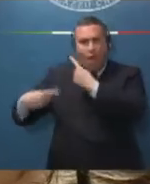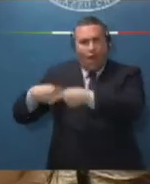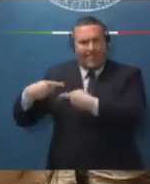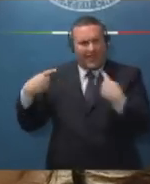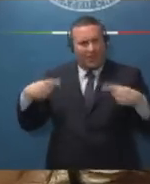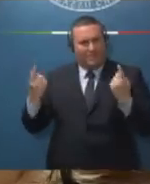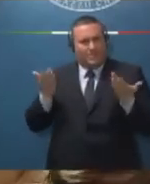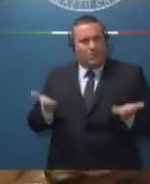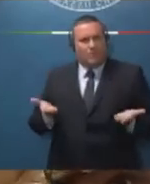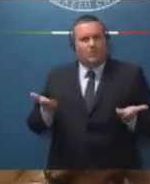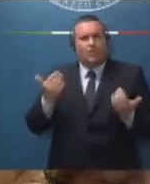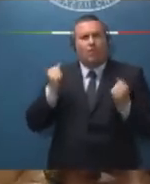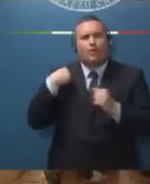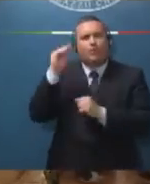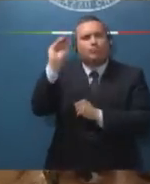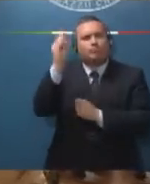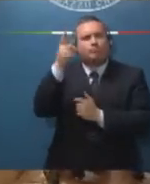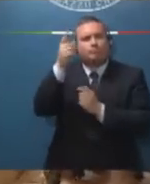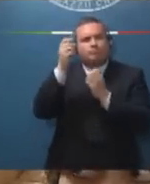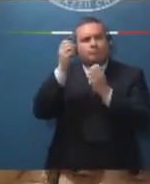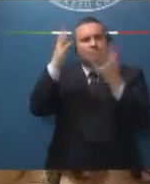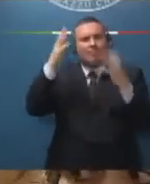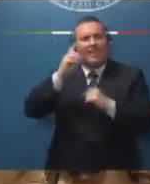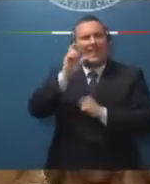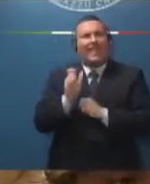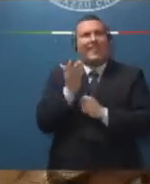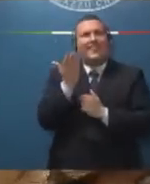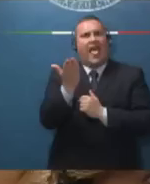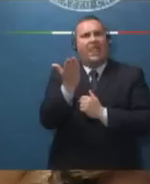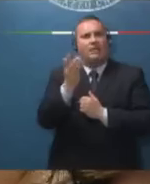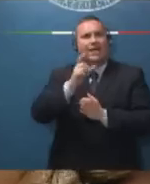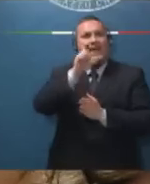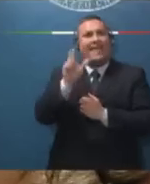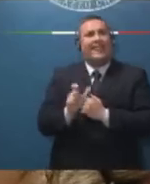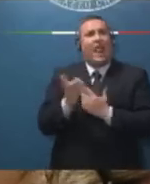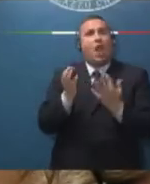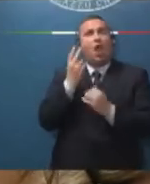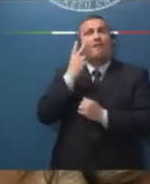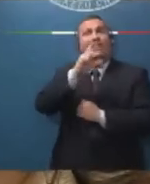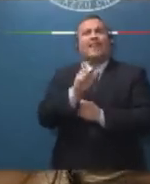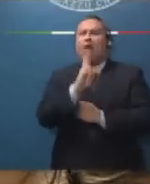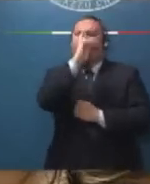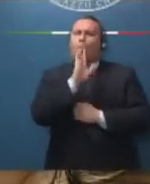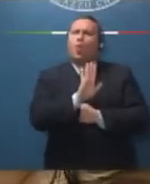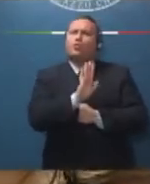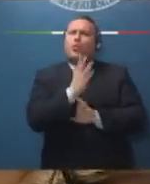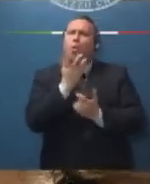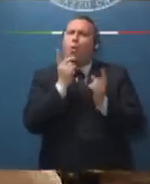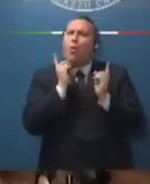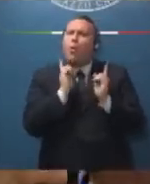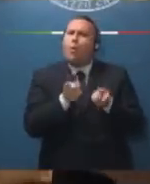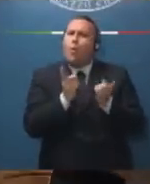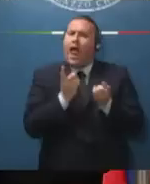cosa cosa fa l'Italia in che cosa aveva del ruolo dell'Italia in questa